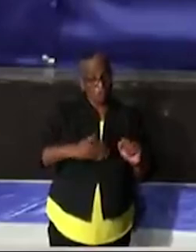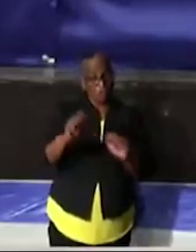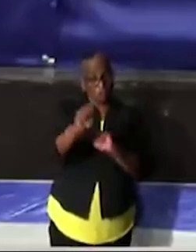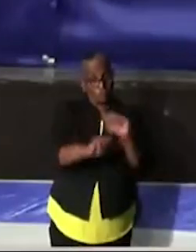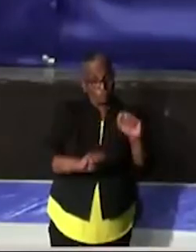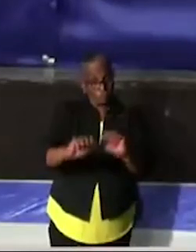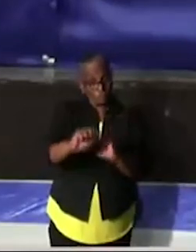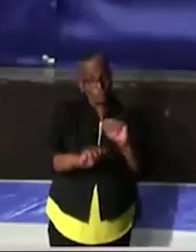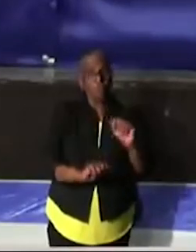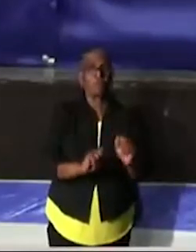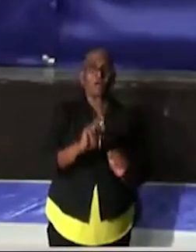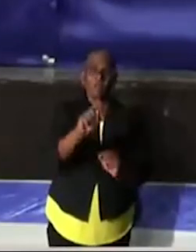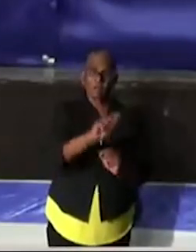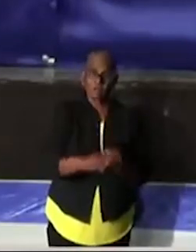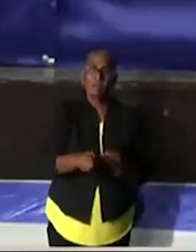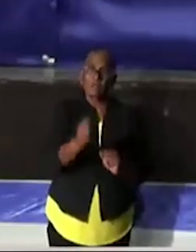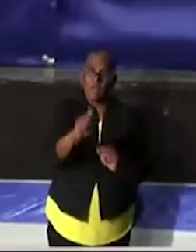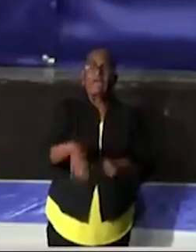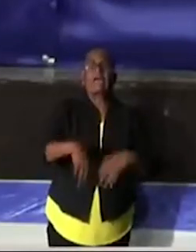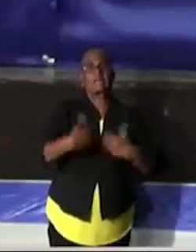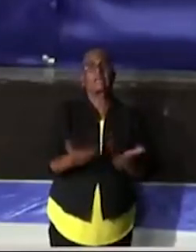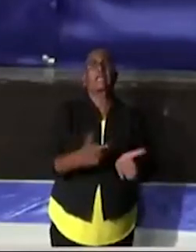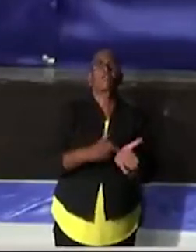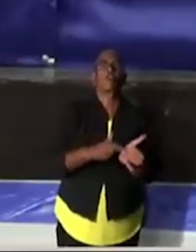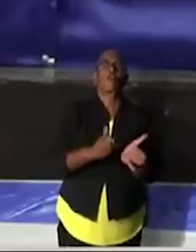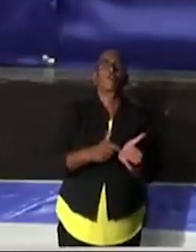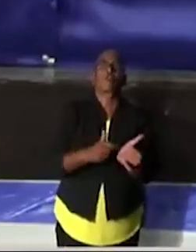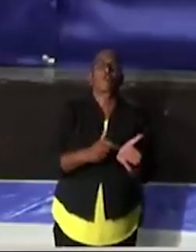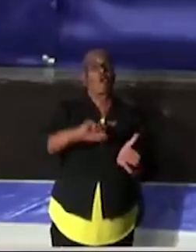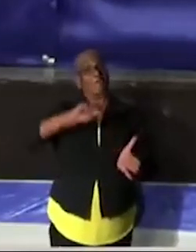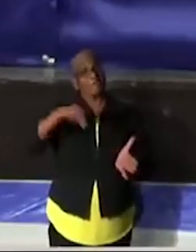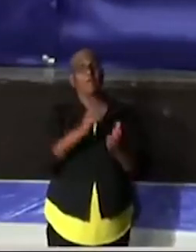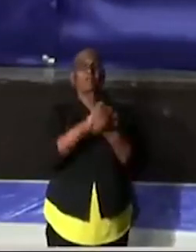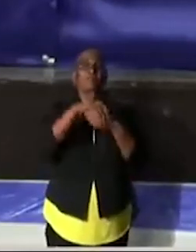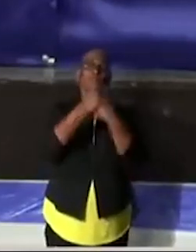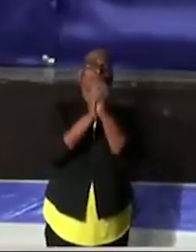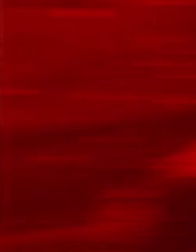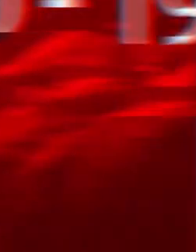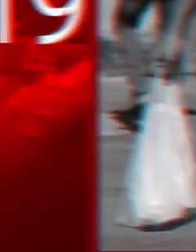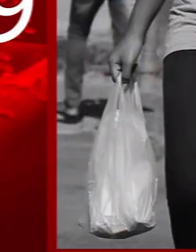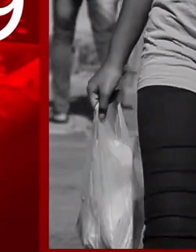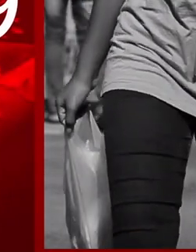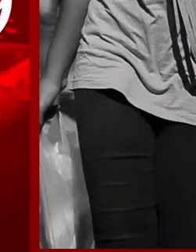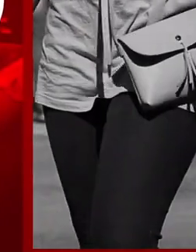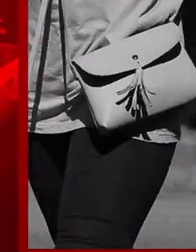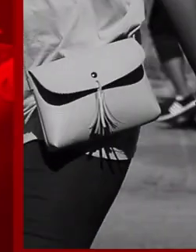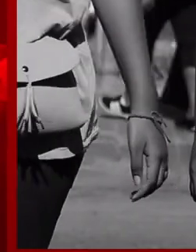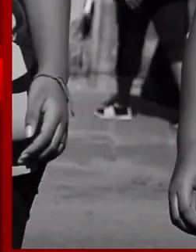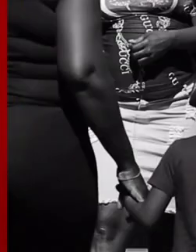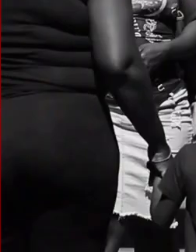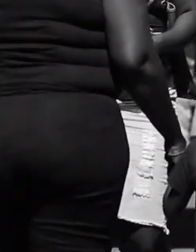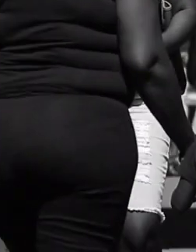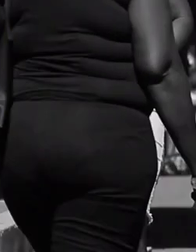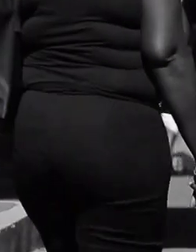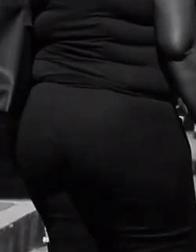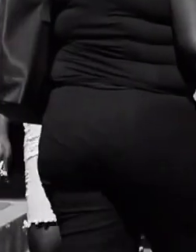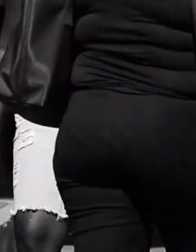maakt, de maatregelen als handen wassen of hand sanitizer toe te passen.